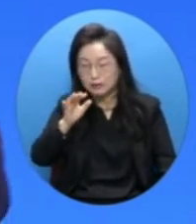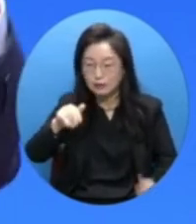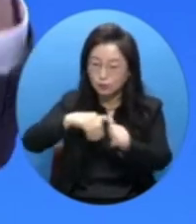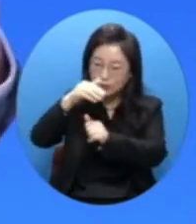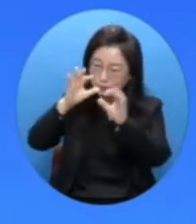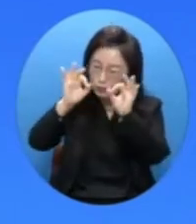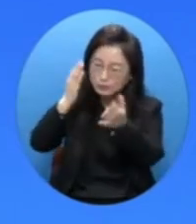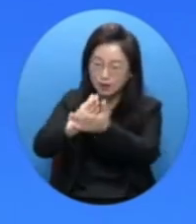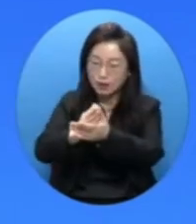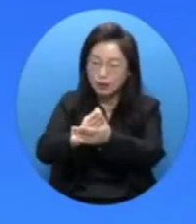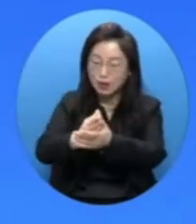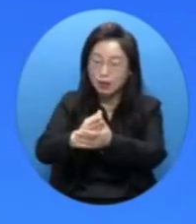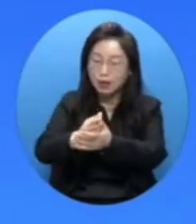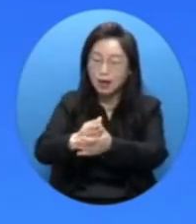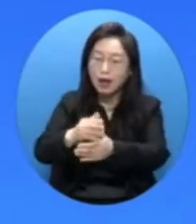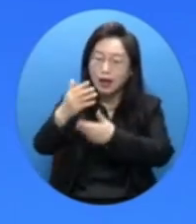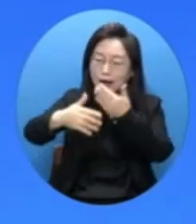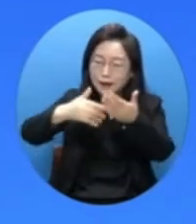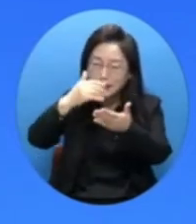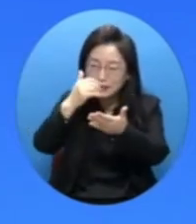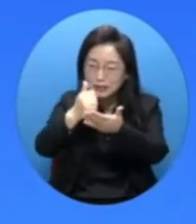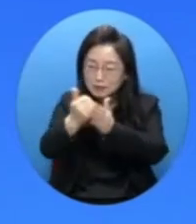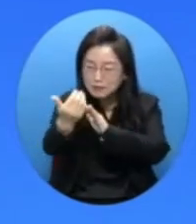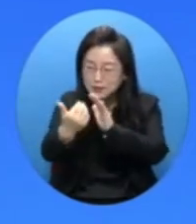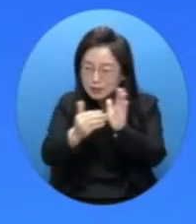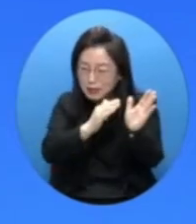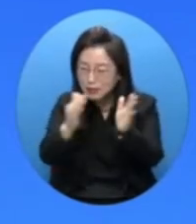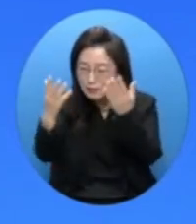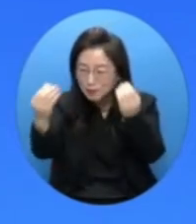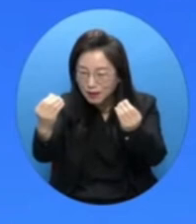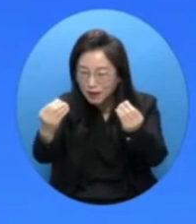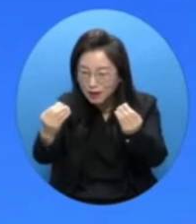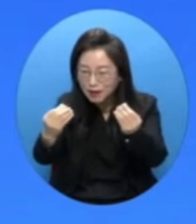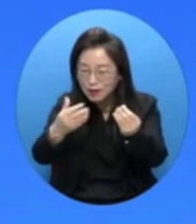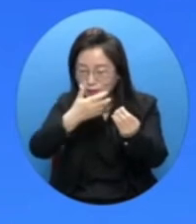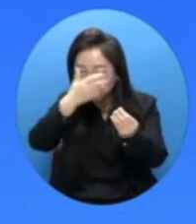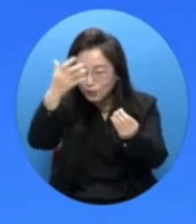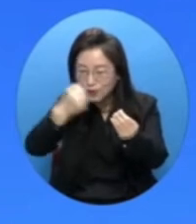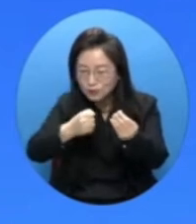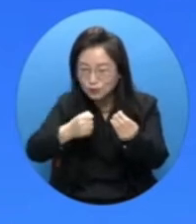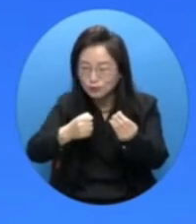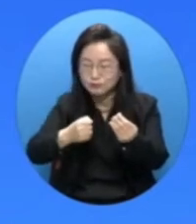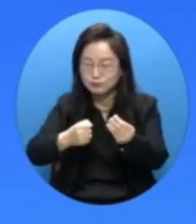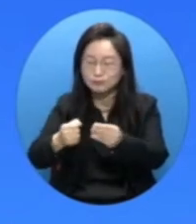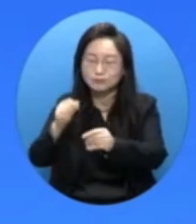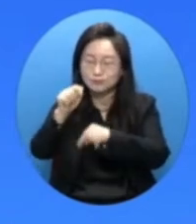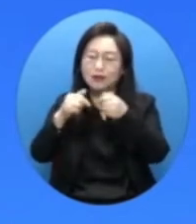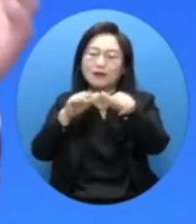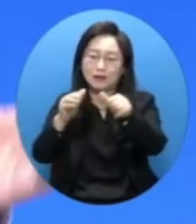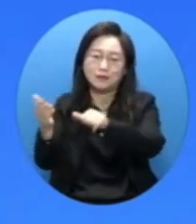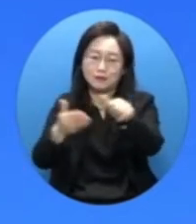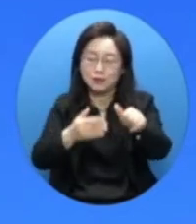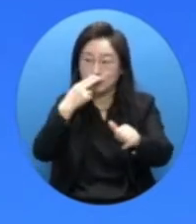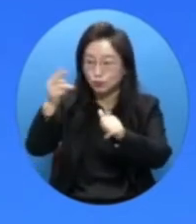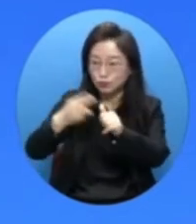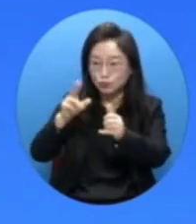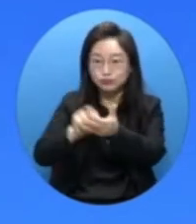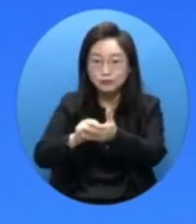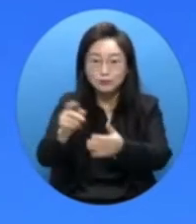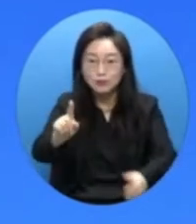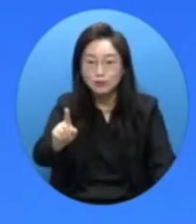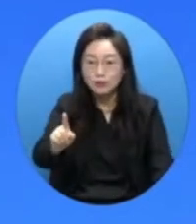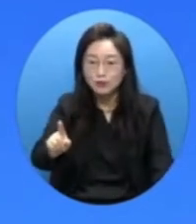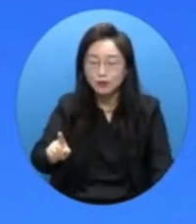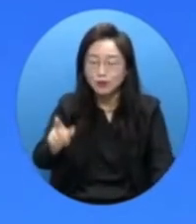불가능 뒤에 하나님이 계신 축복의 미래를 바라보고 믿음으로 나가는 것입니다 우리에게 다가오는 도전과 우리에게 당하는 모든 문제는 우리에게